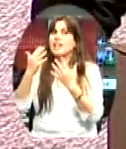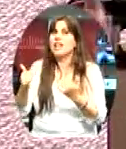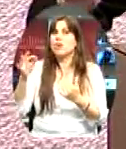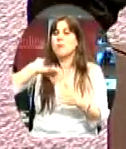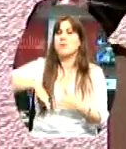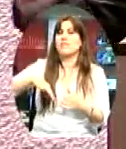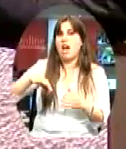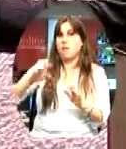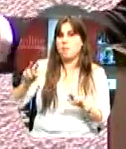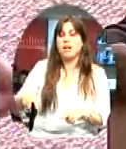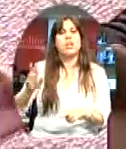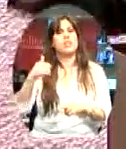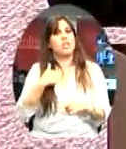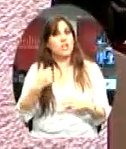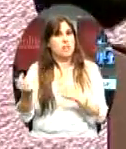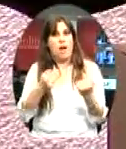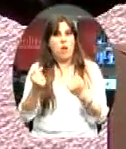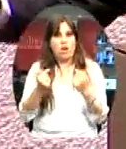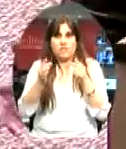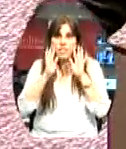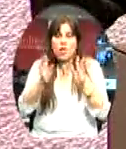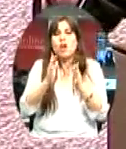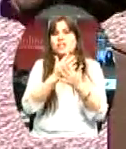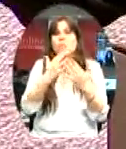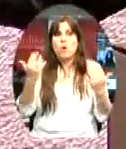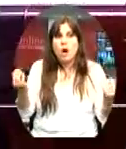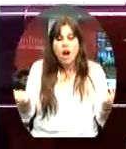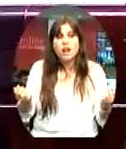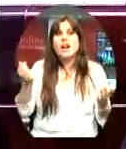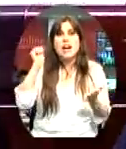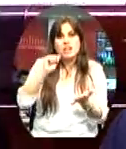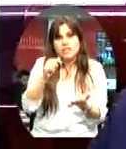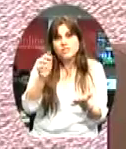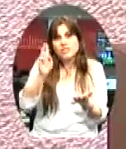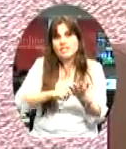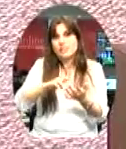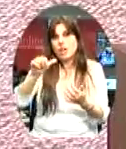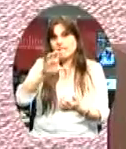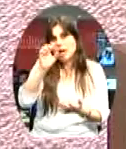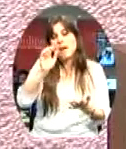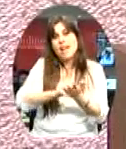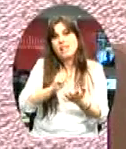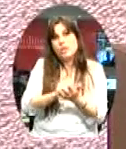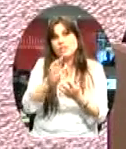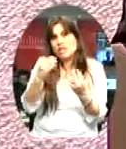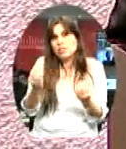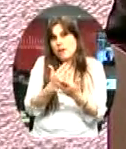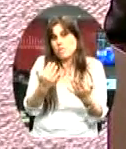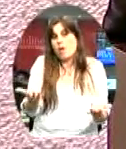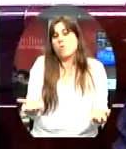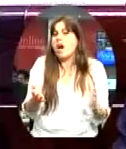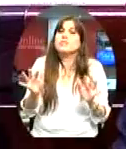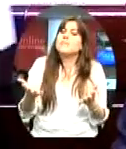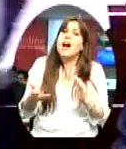אידיאולוגית ברורה וידועה עם ראש הממשלה, וצודק איתן כבל, העיתון הזה יש לו קו מאוד ברור. אז מה, ידידי איתן